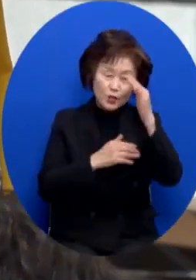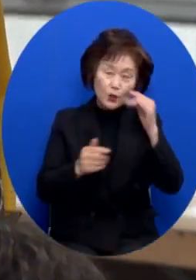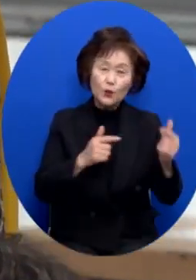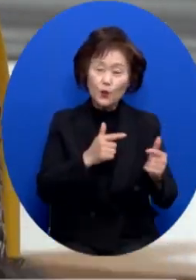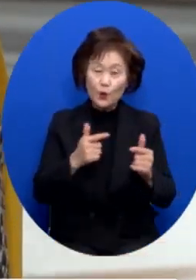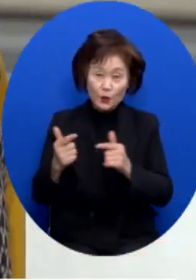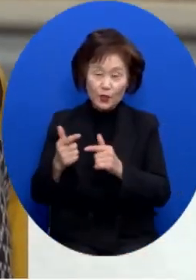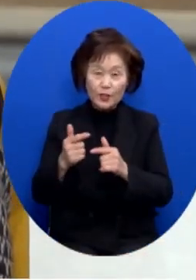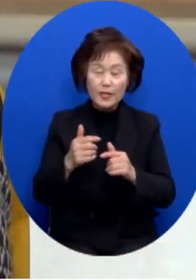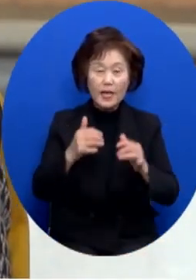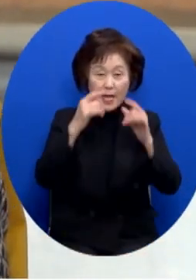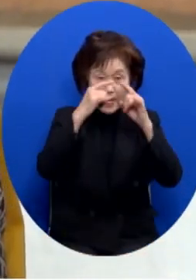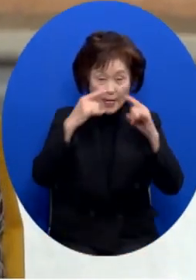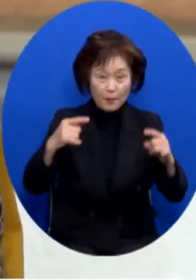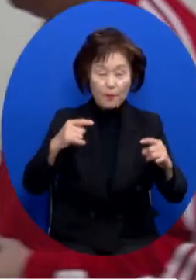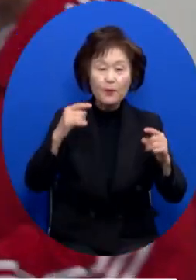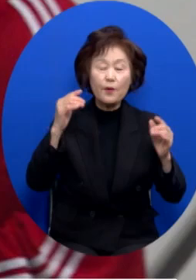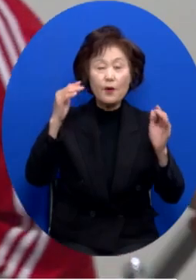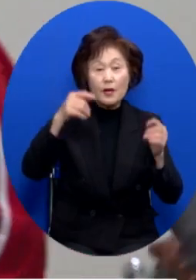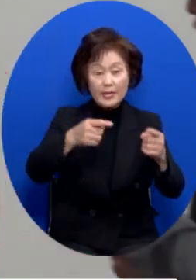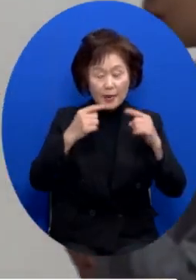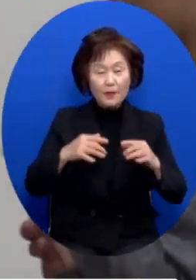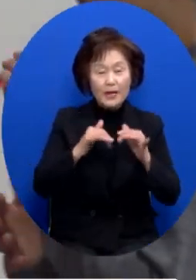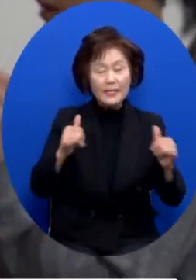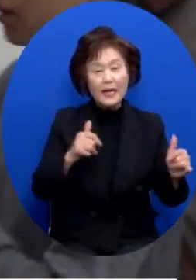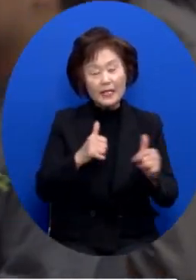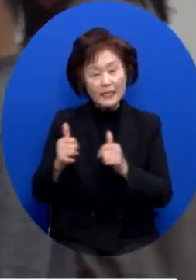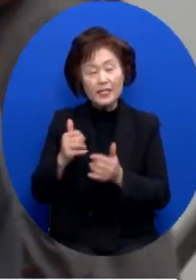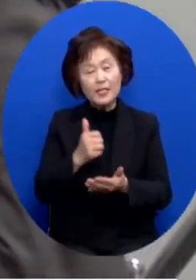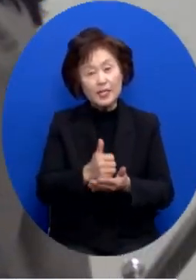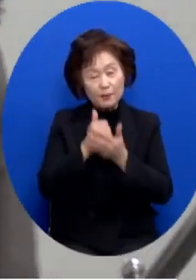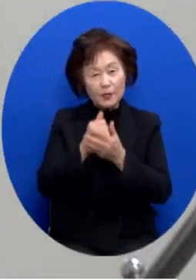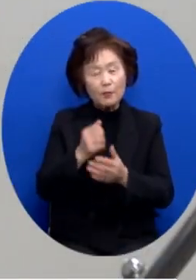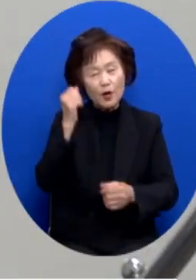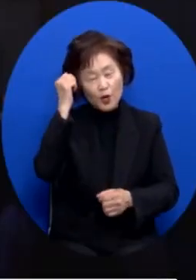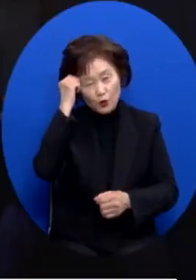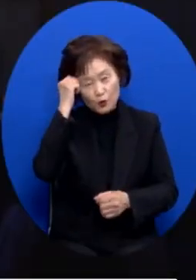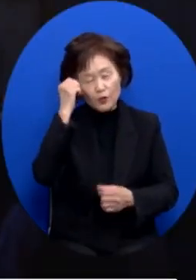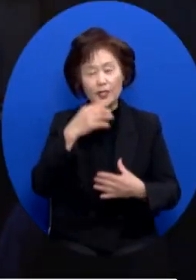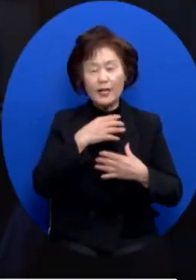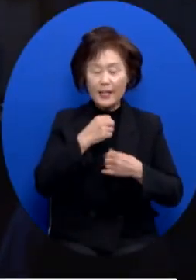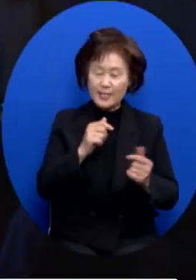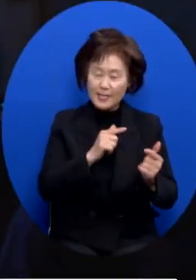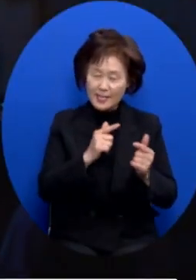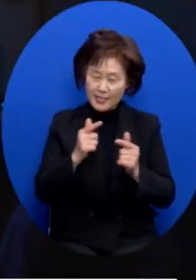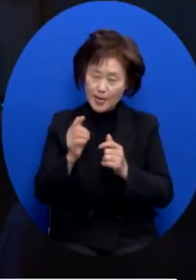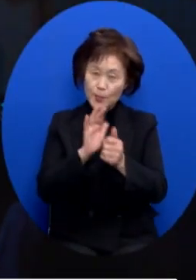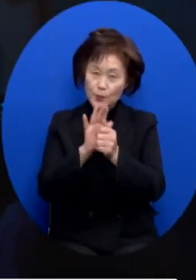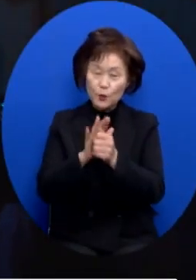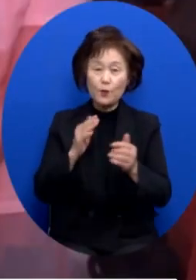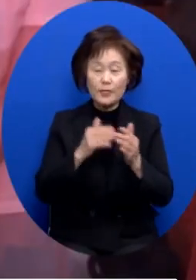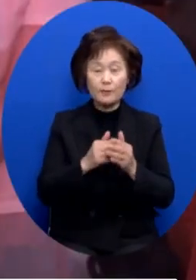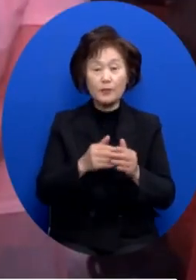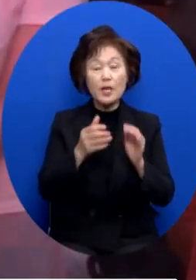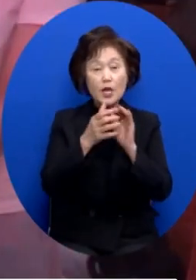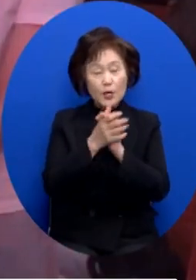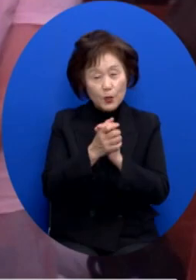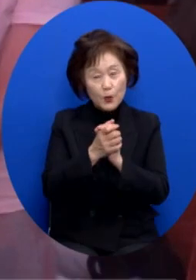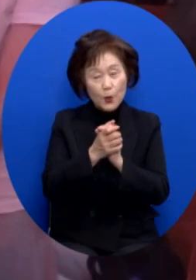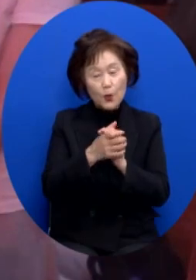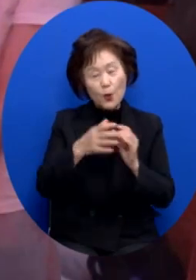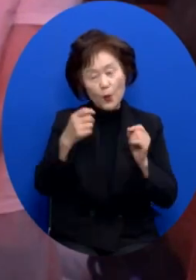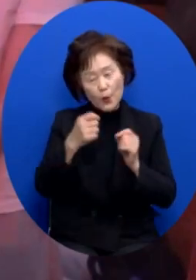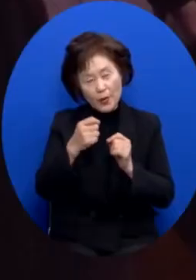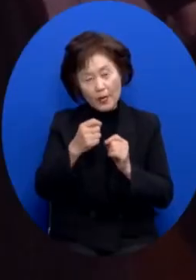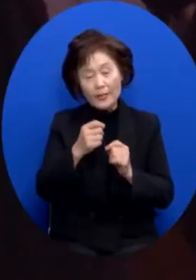자원하여 캠프를 섬기고 참석자들의 숙식과 안전, 은혜를 책임졌습니다. 기도와 더욱 가까워진 다음 세대들은 자신의